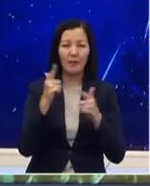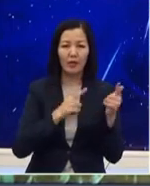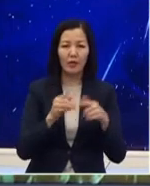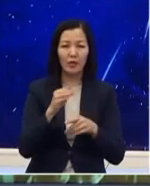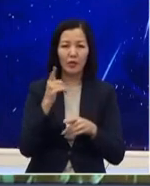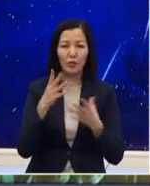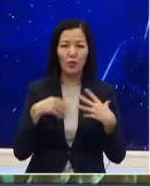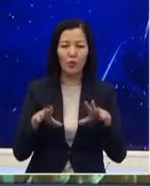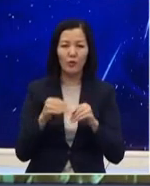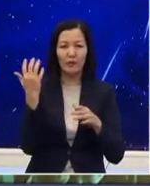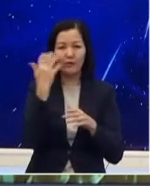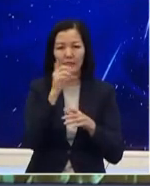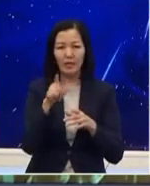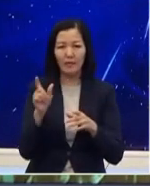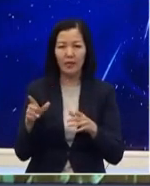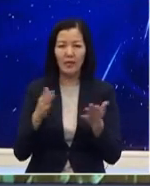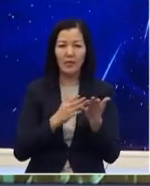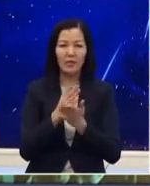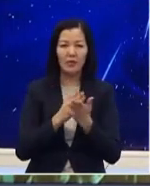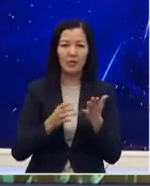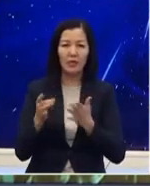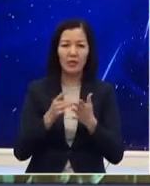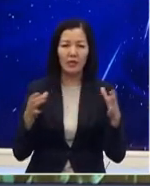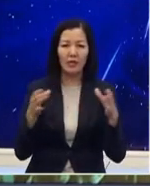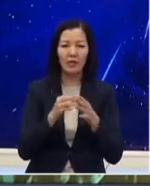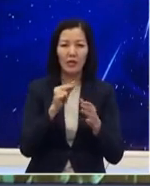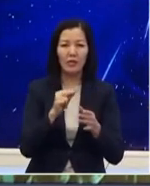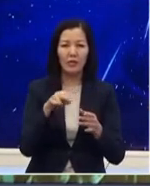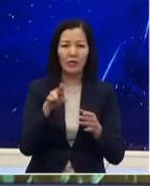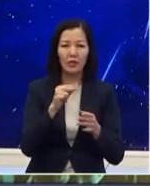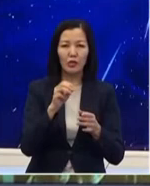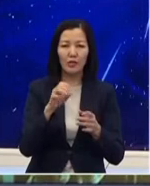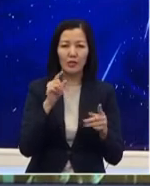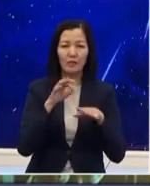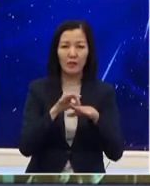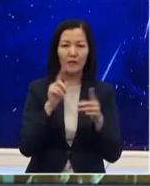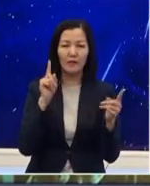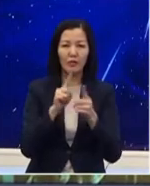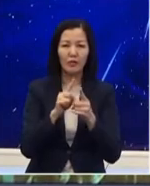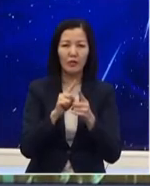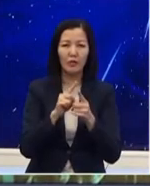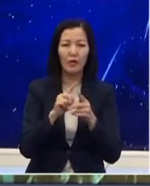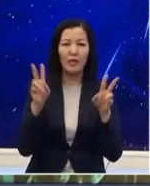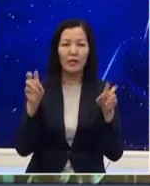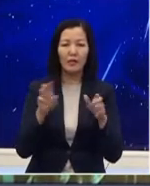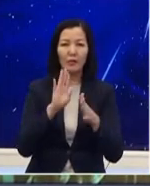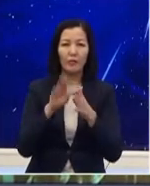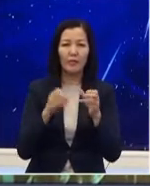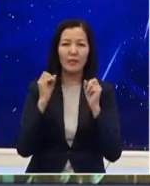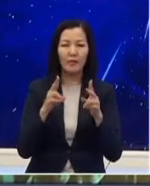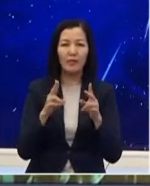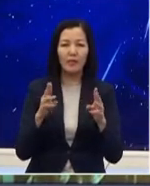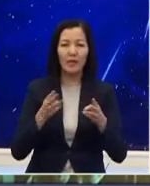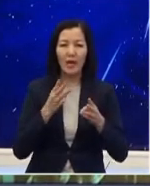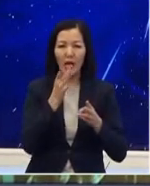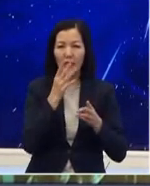ЖТСУского общества слепых. Сотрудники регионального штаба ДЧС провели встречу на тему безопасности в отопительный сезон. Как